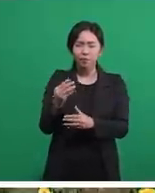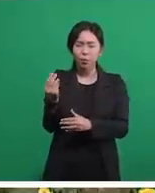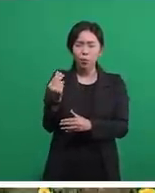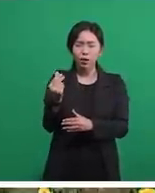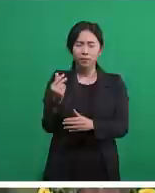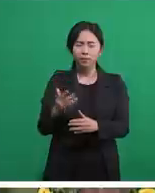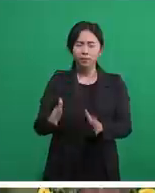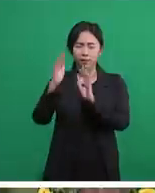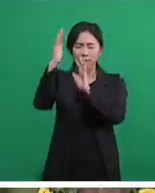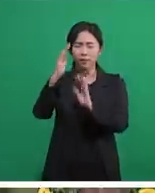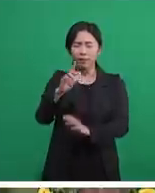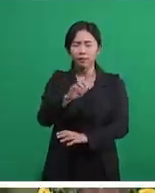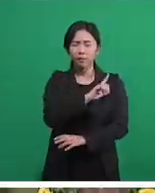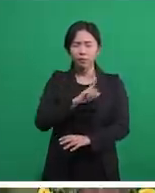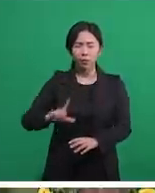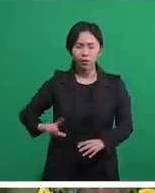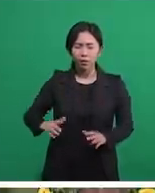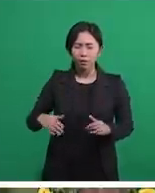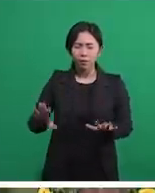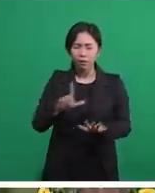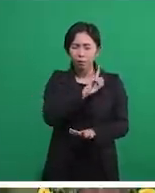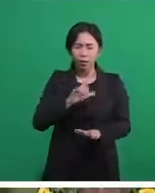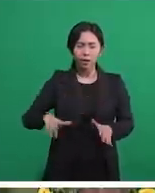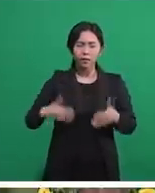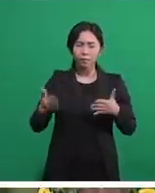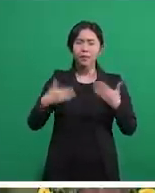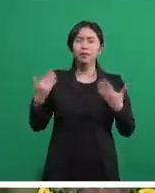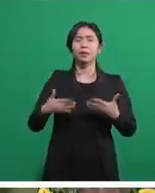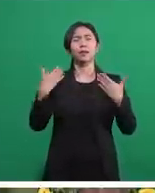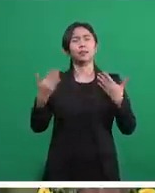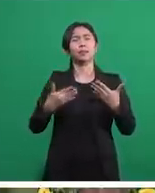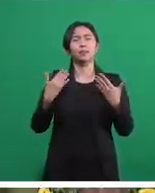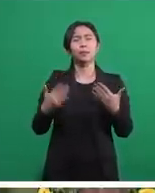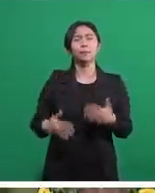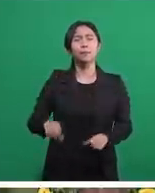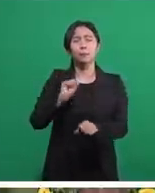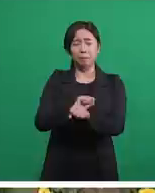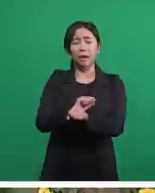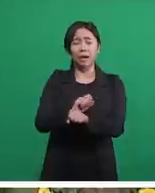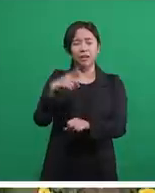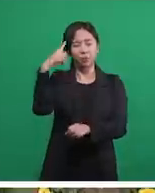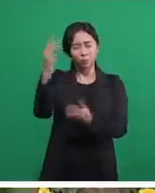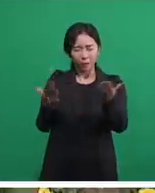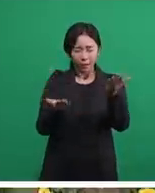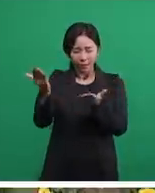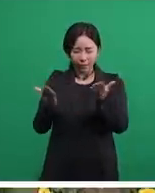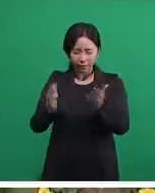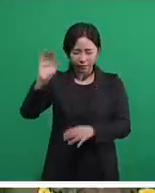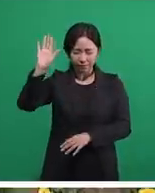ke hadapan-Mu. Kiranya Tuhan berkenan memakainya untuk pekerjaan pelayanan